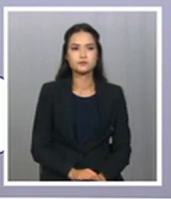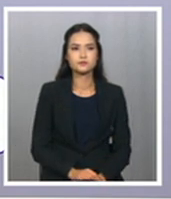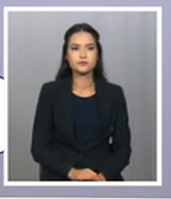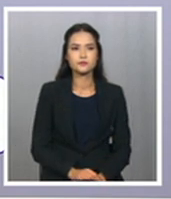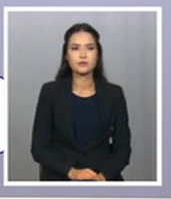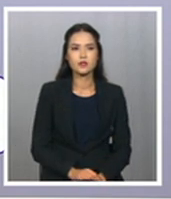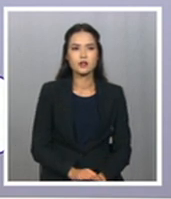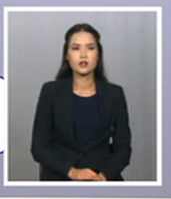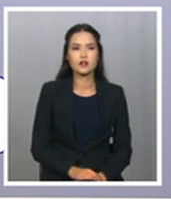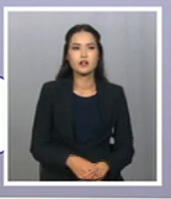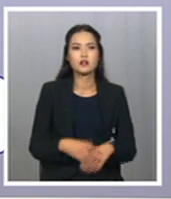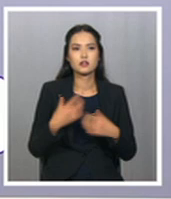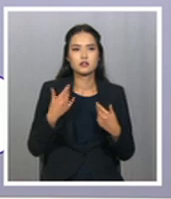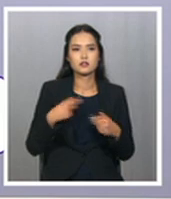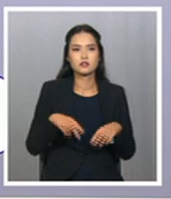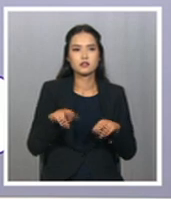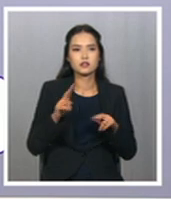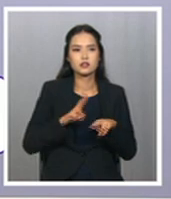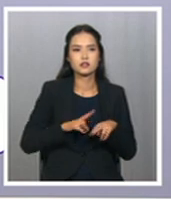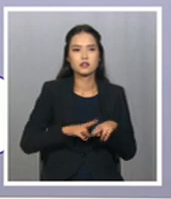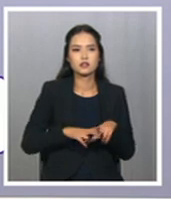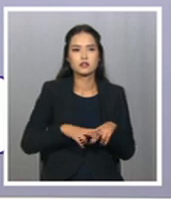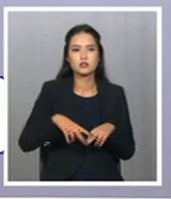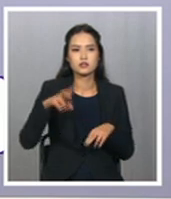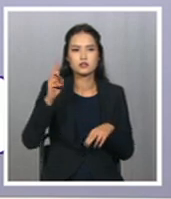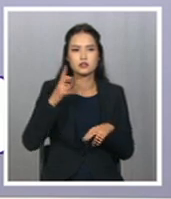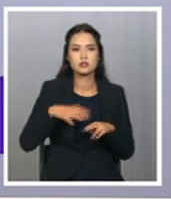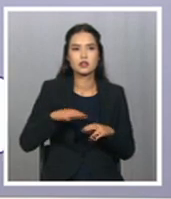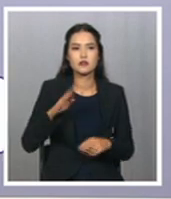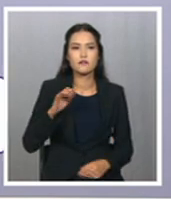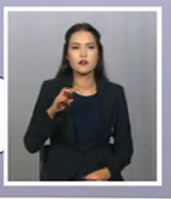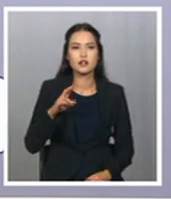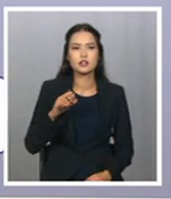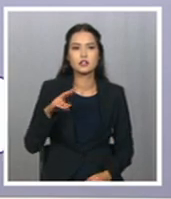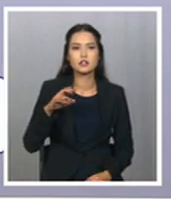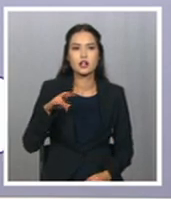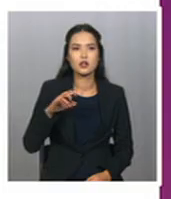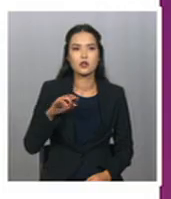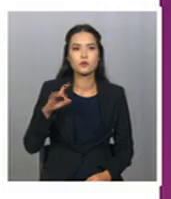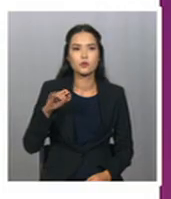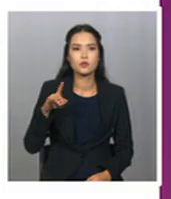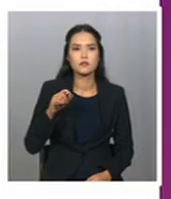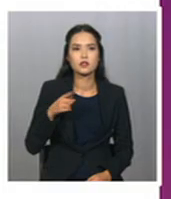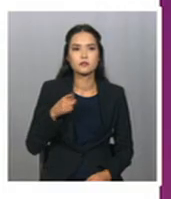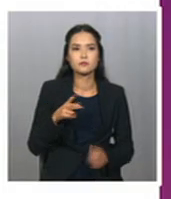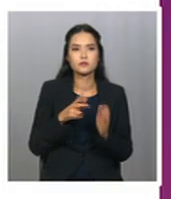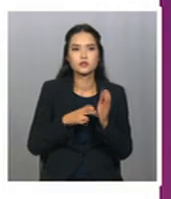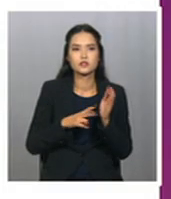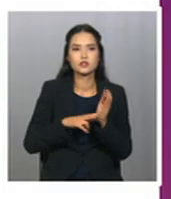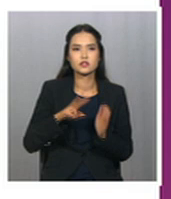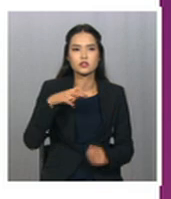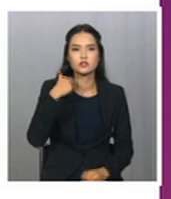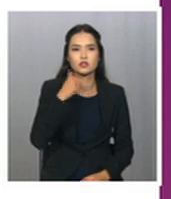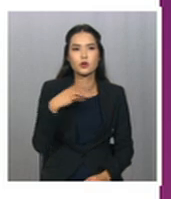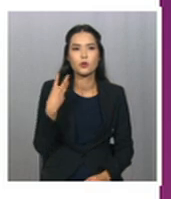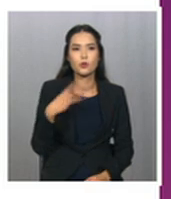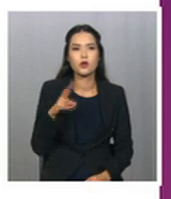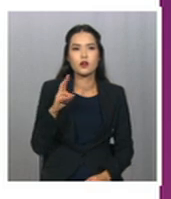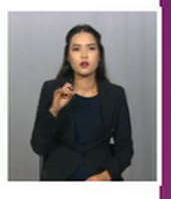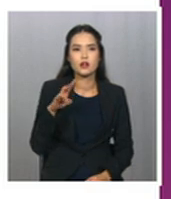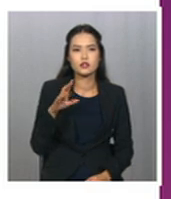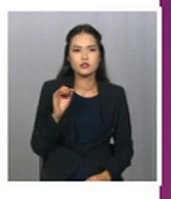Құрметті оқушылар, бүгінгі біздің мемлекет және қоғам қайраткері Франклин Делано Рузвельт 1882 жылы 30